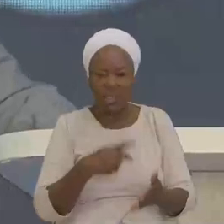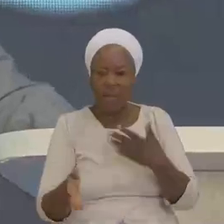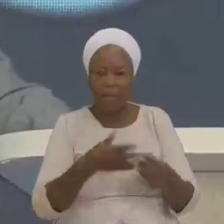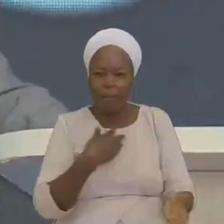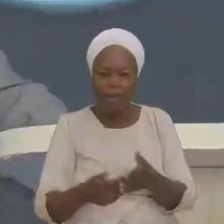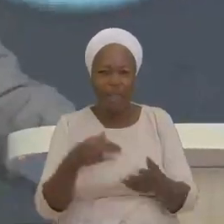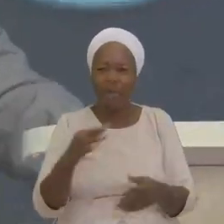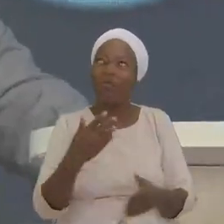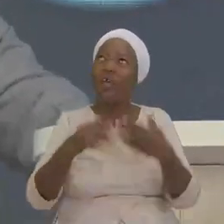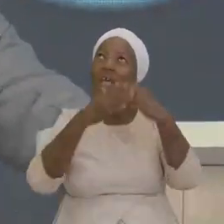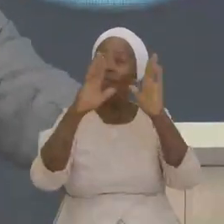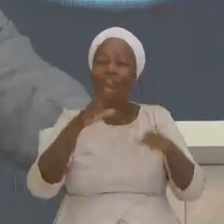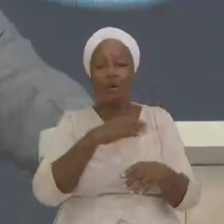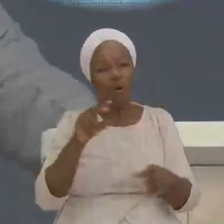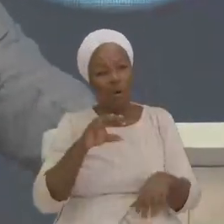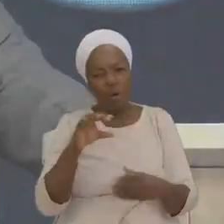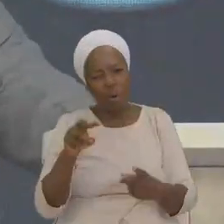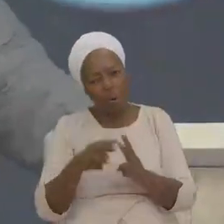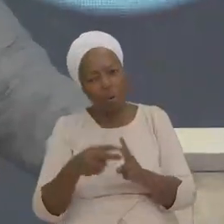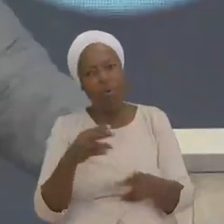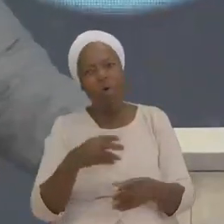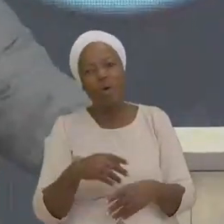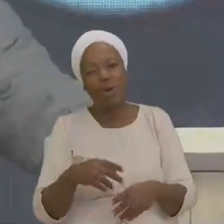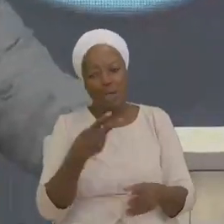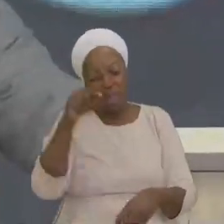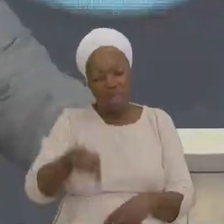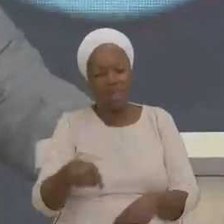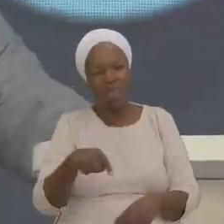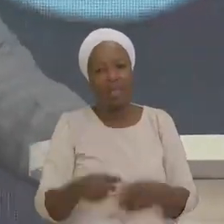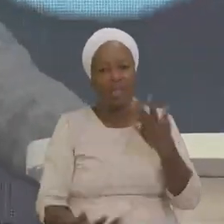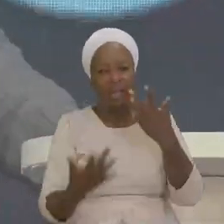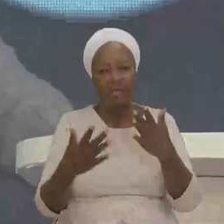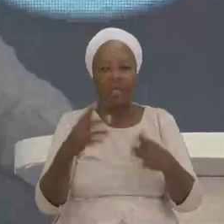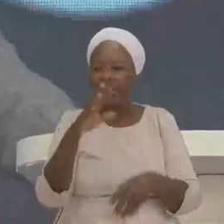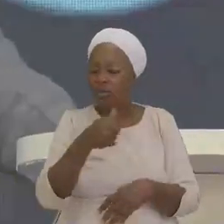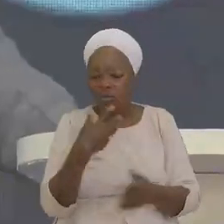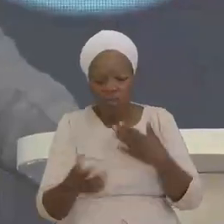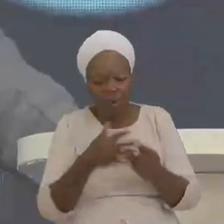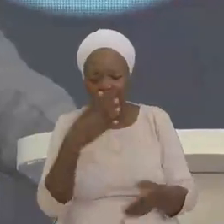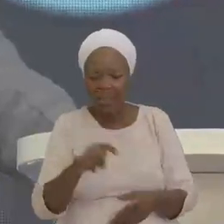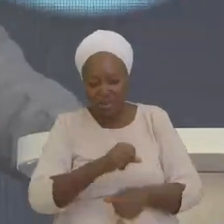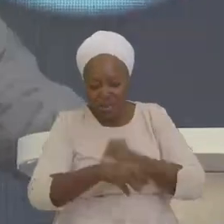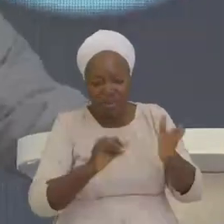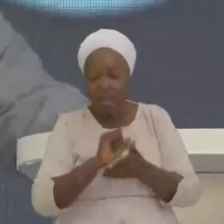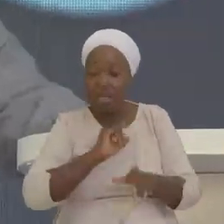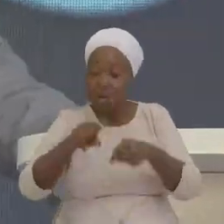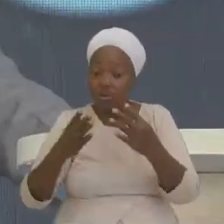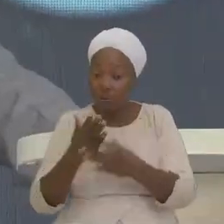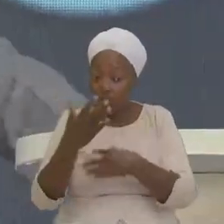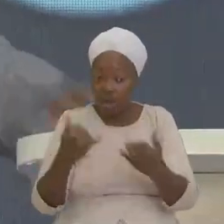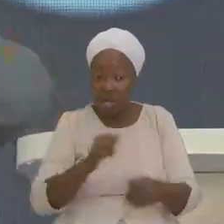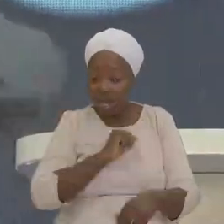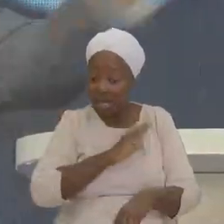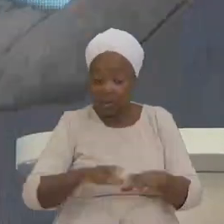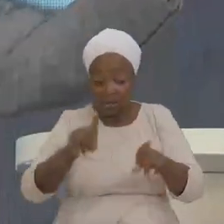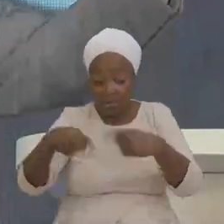Mais tu dois pouvoir dire, c'est une question d'enfer ou de ciel. Quelle que soit la